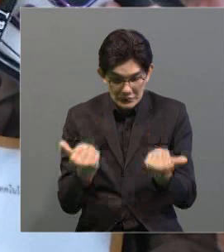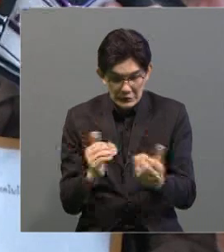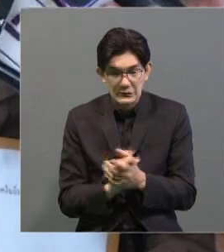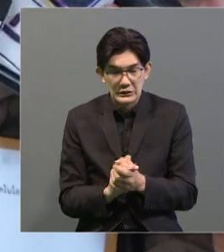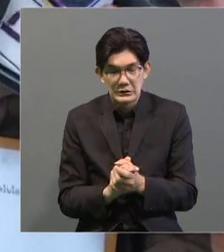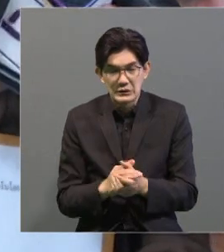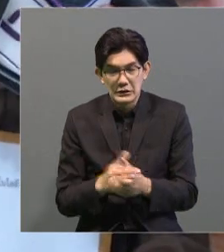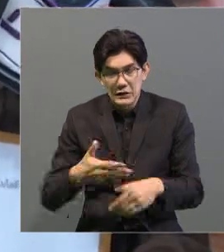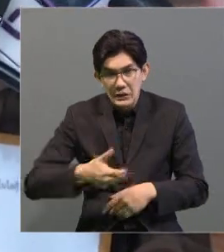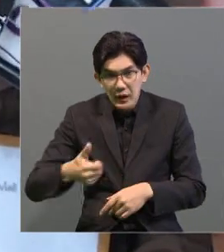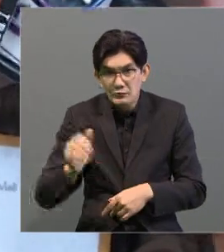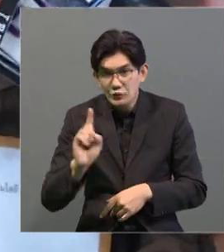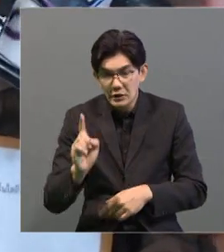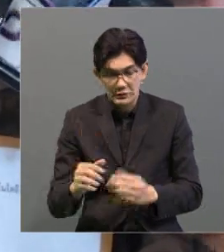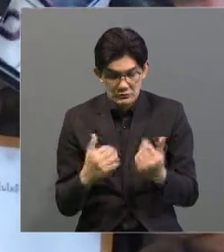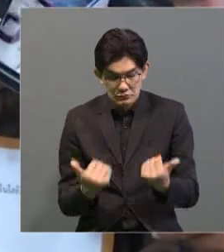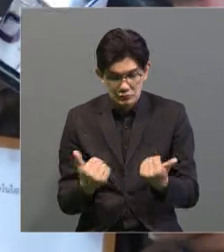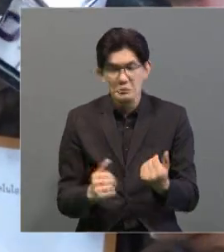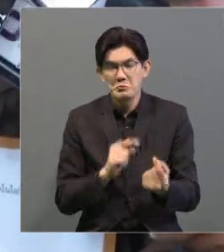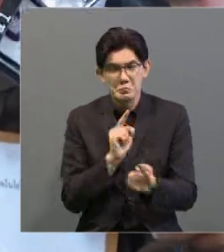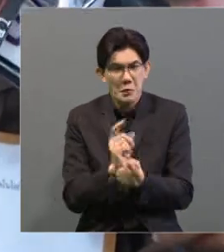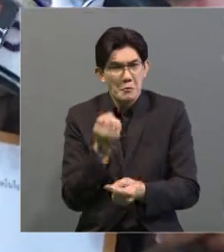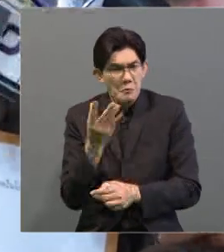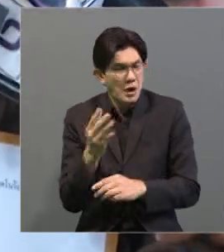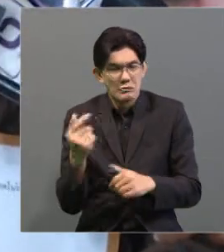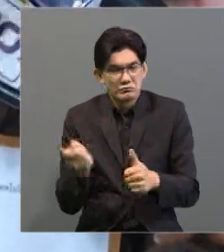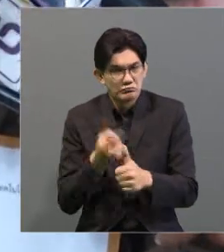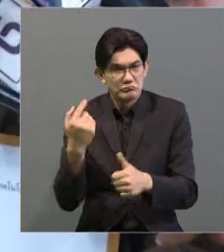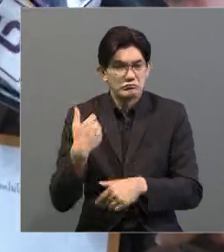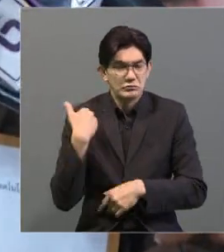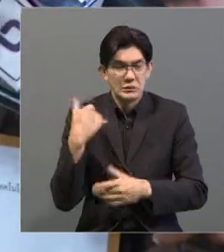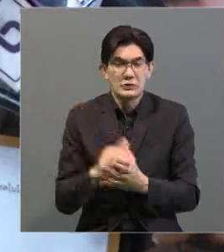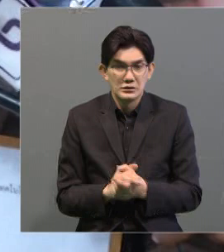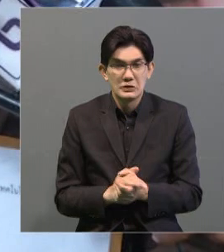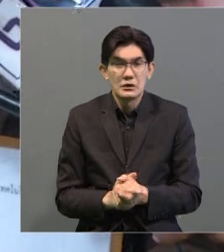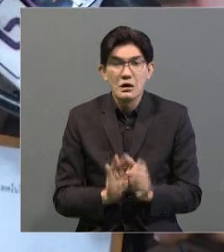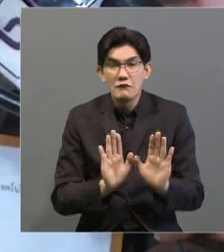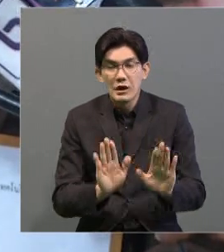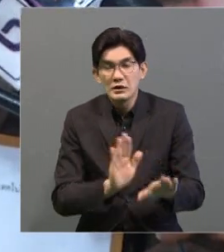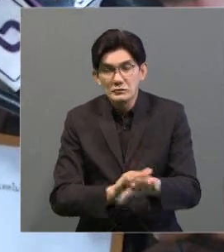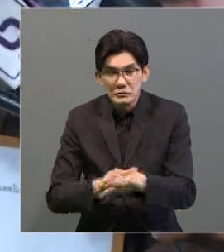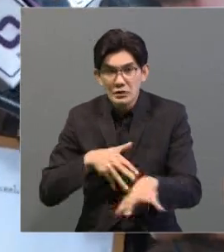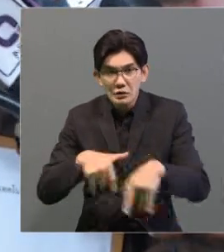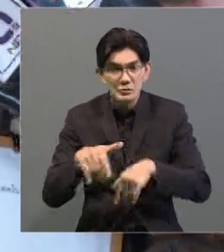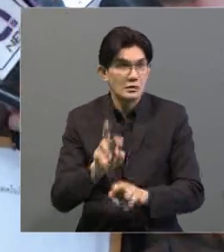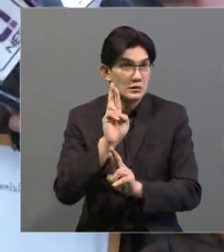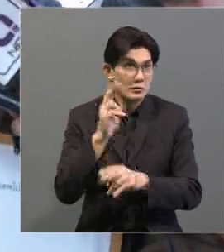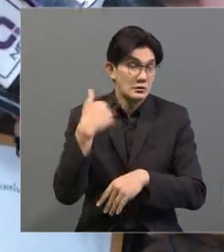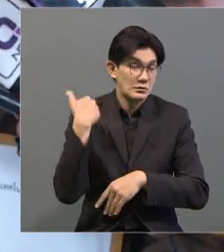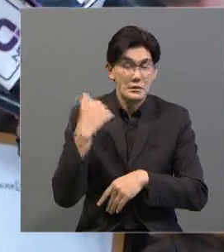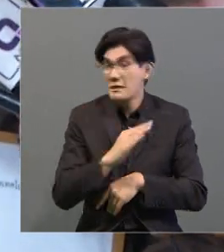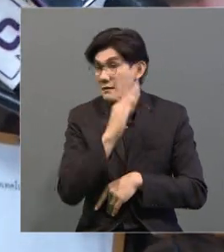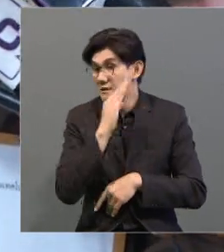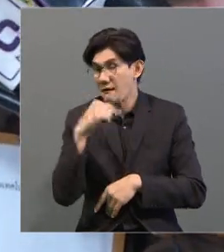ารับหนังสือก็บอกว่าคดีแบบนี้เนี่ยเกิดขึ้นสูงเป็นอันดับต้นๆของประเทศเพราะฉะนั้นฝากเตือนประชาชนระมัดระวังนะคะ